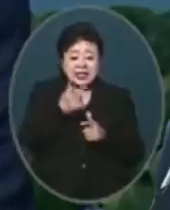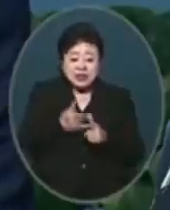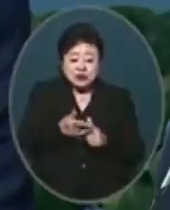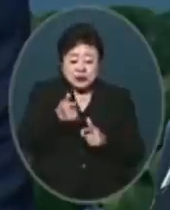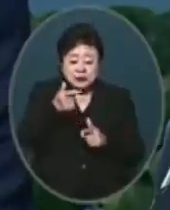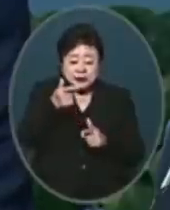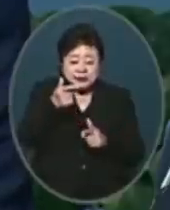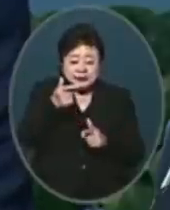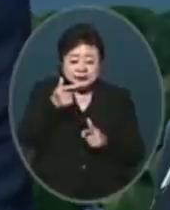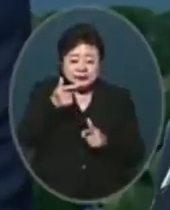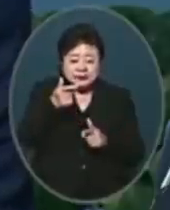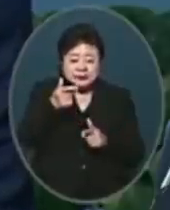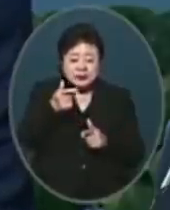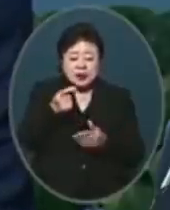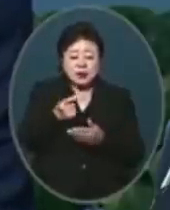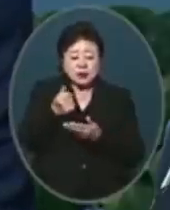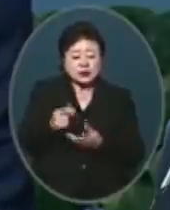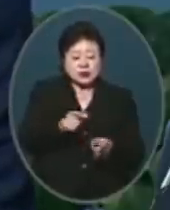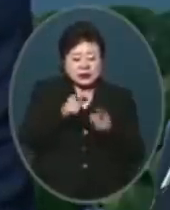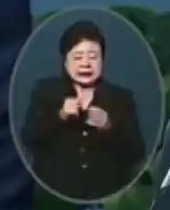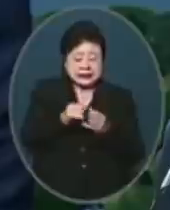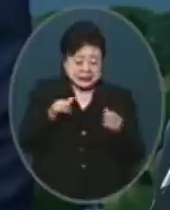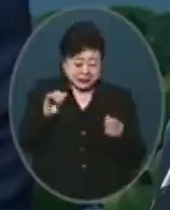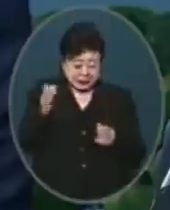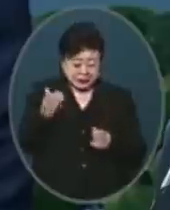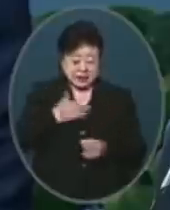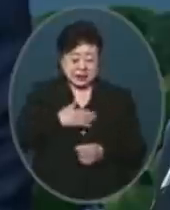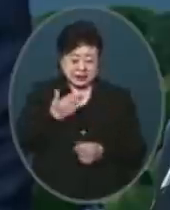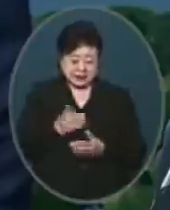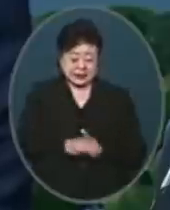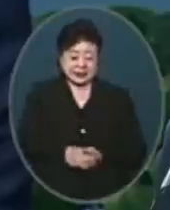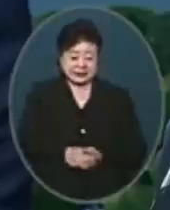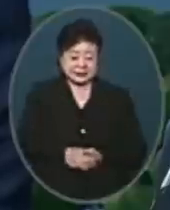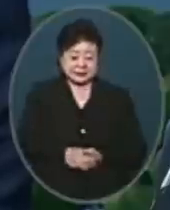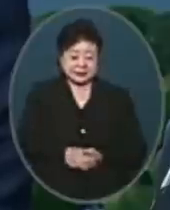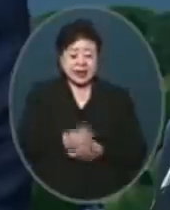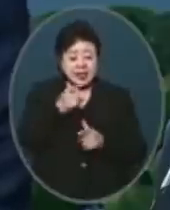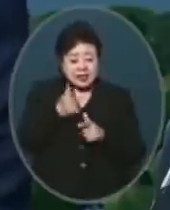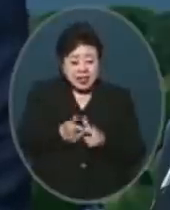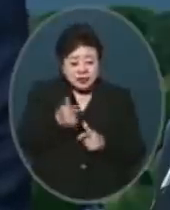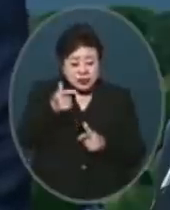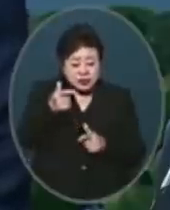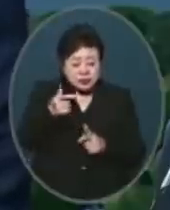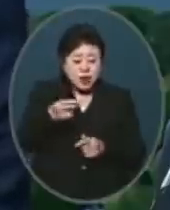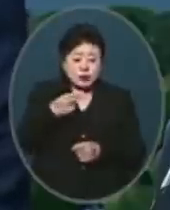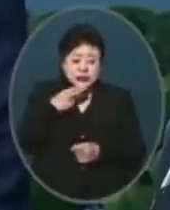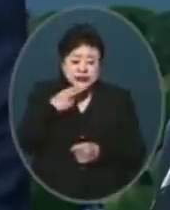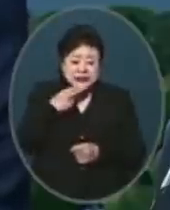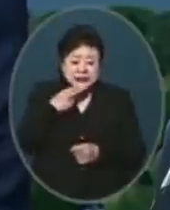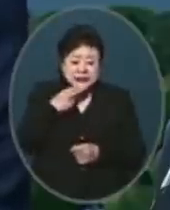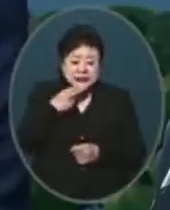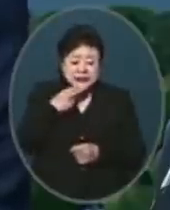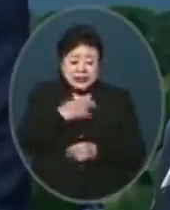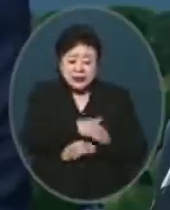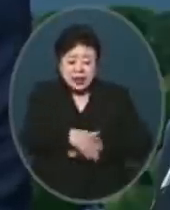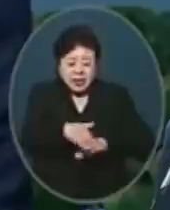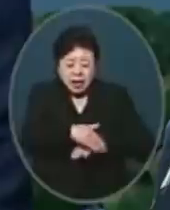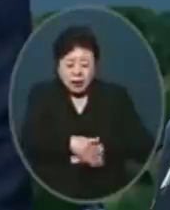예수님을 모시고 사는 인생인 것을 알아야 되는 것입니다. 예수님 없이